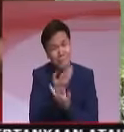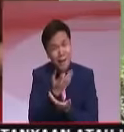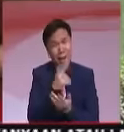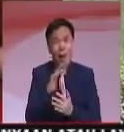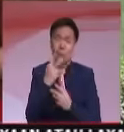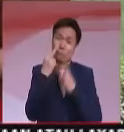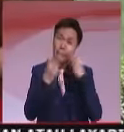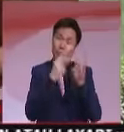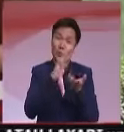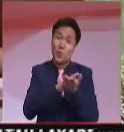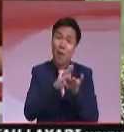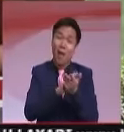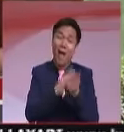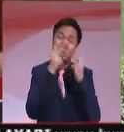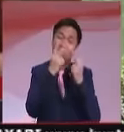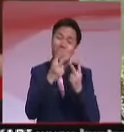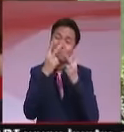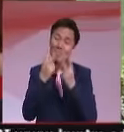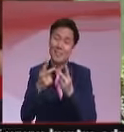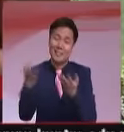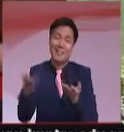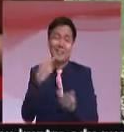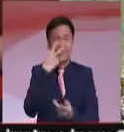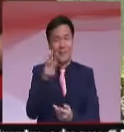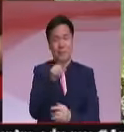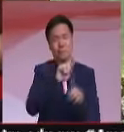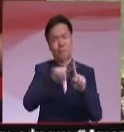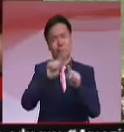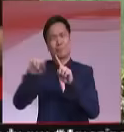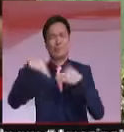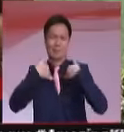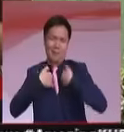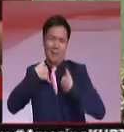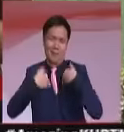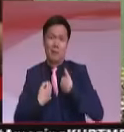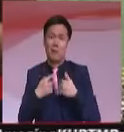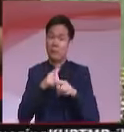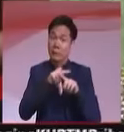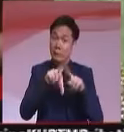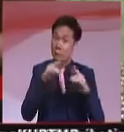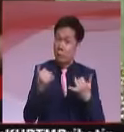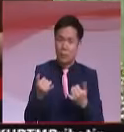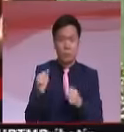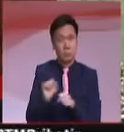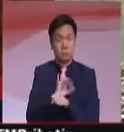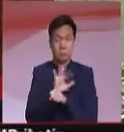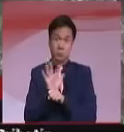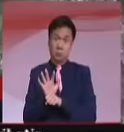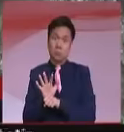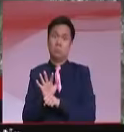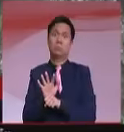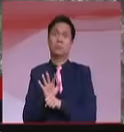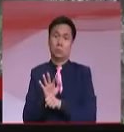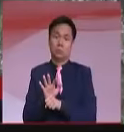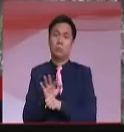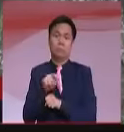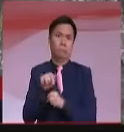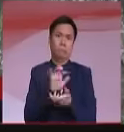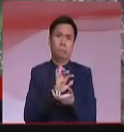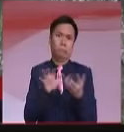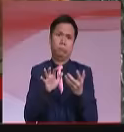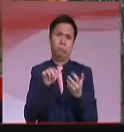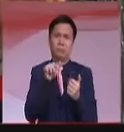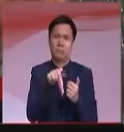tidak lengkap tanpa melawan habitat Iwan ini namun kini penularan kulit 19 memberi infaq kepada